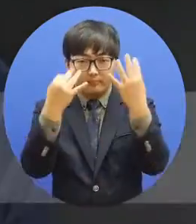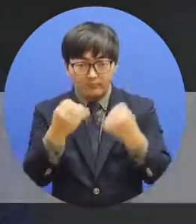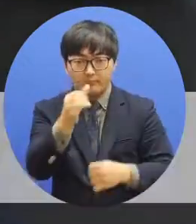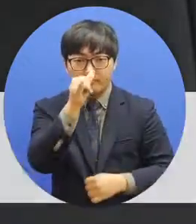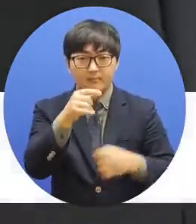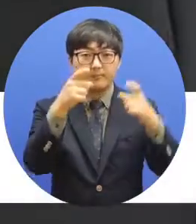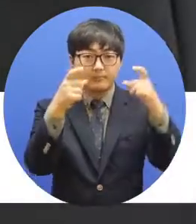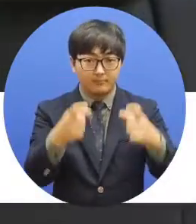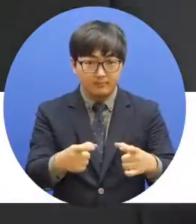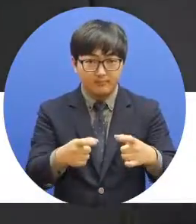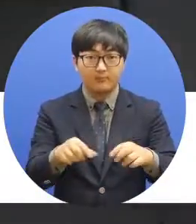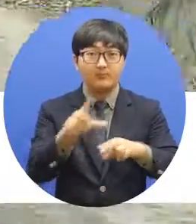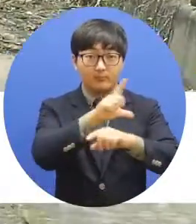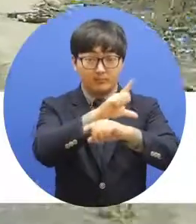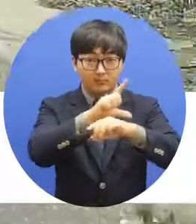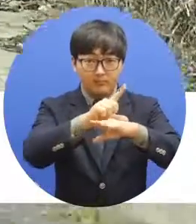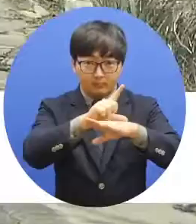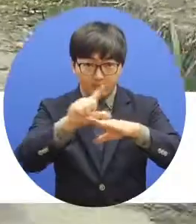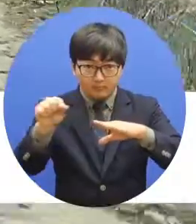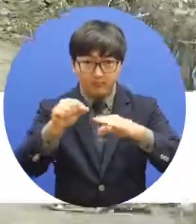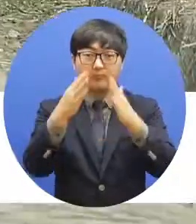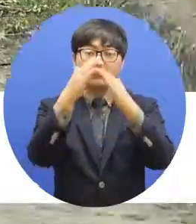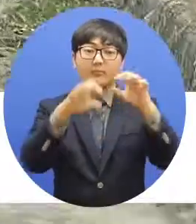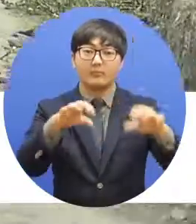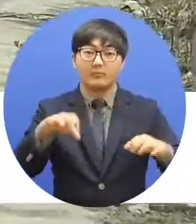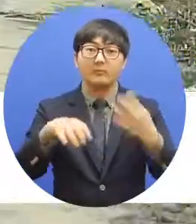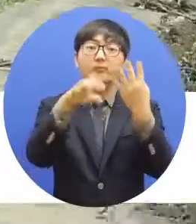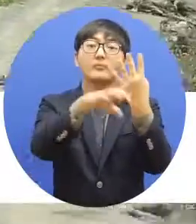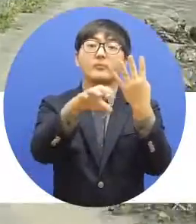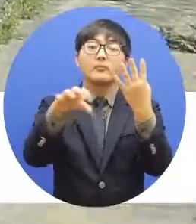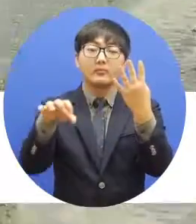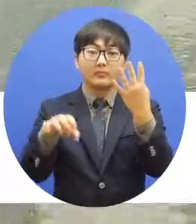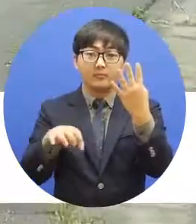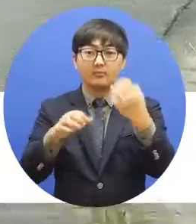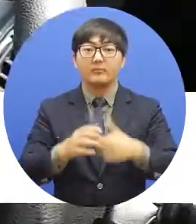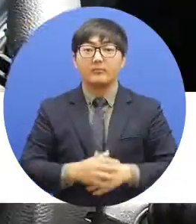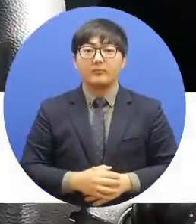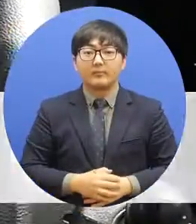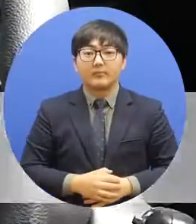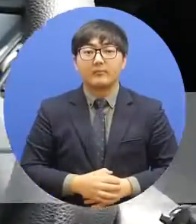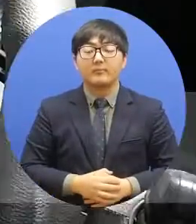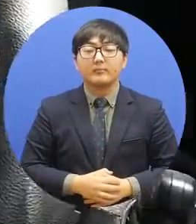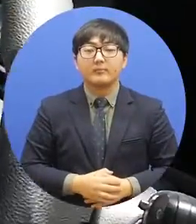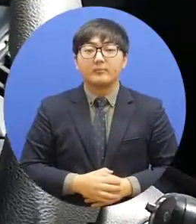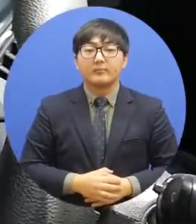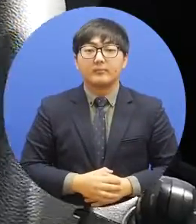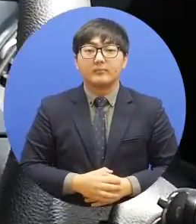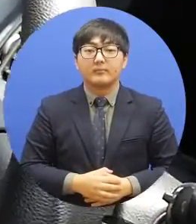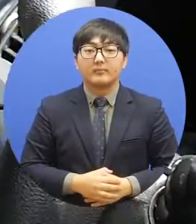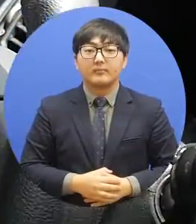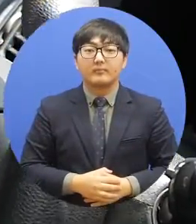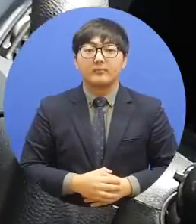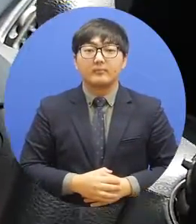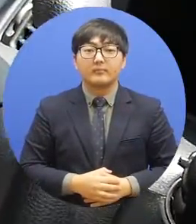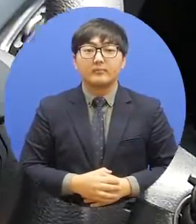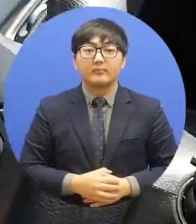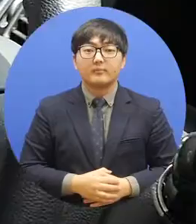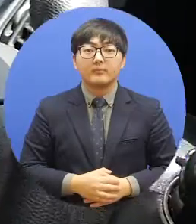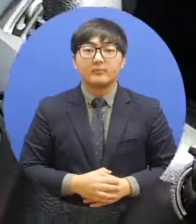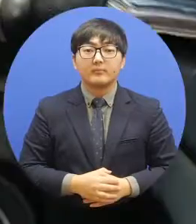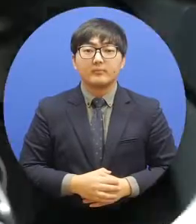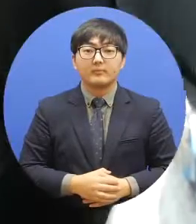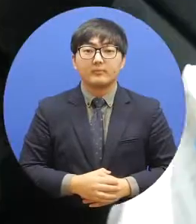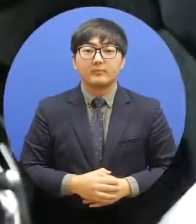겪고 있던 지역으로 유급 노동리와 백교 1, 2, 녹천 1, 2, 반포면 학봉 1, 2 등 4개